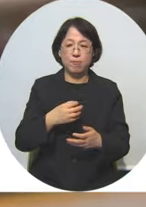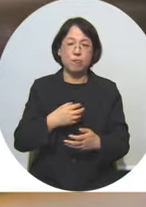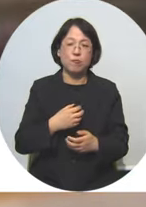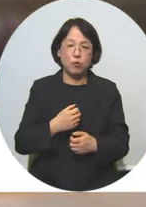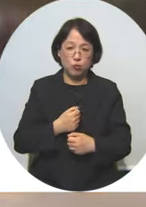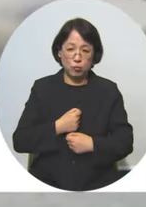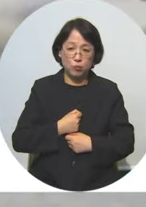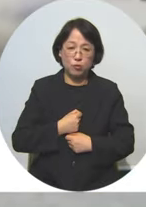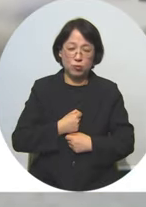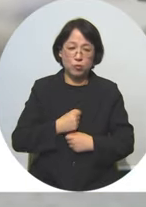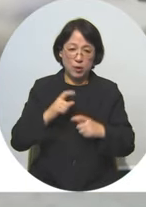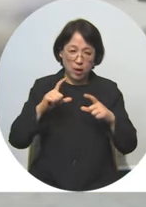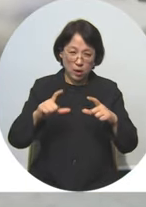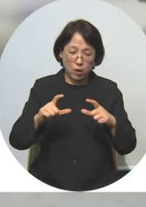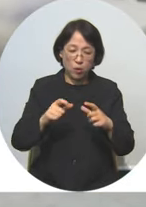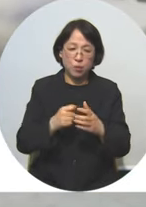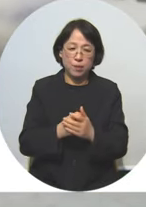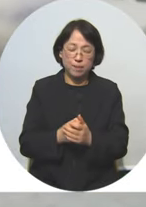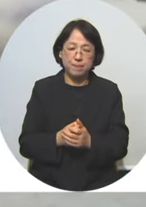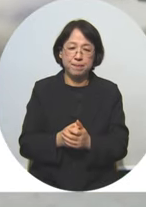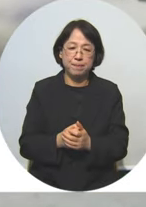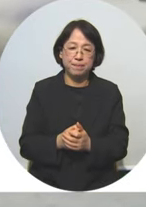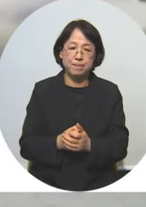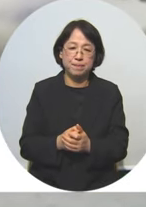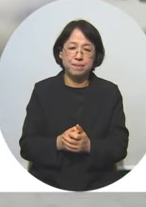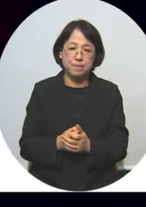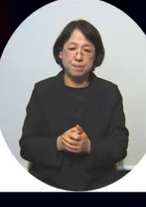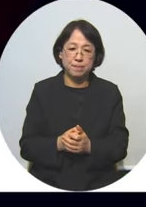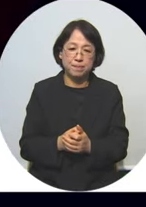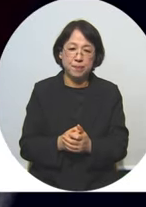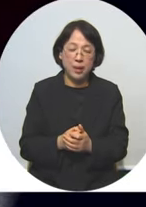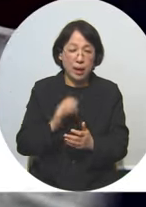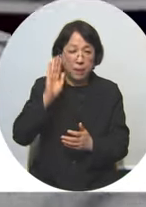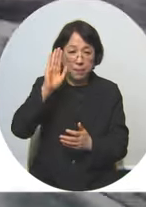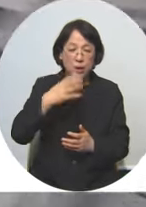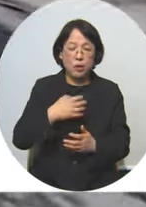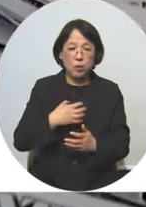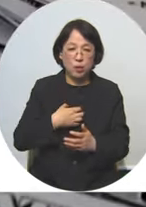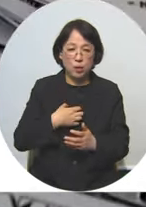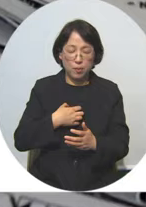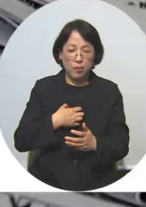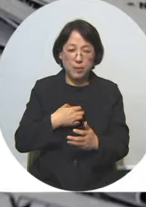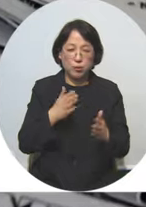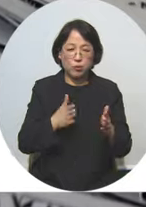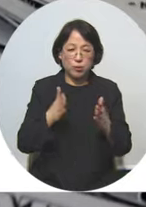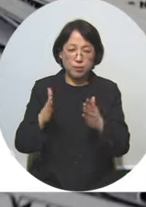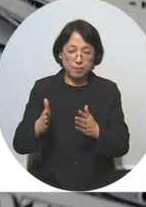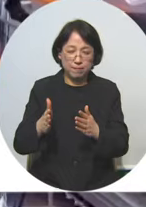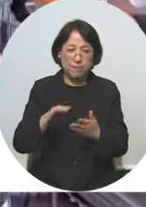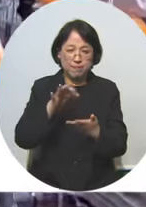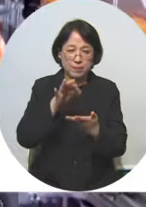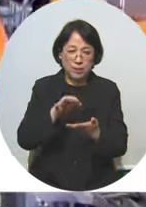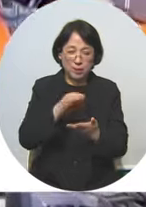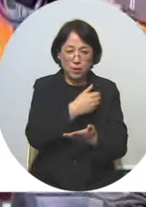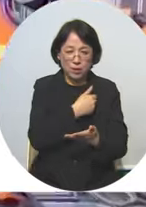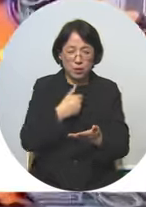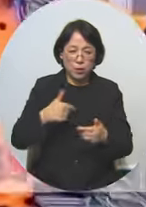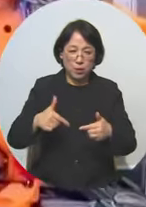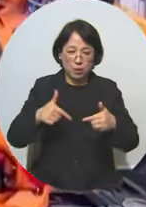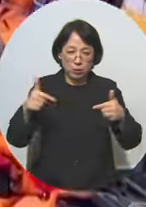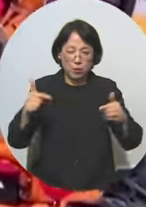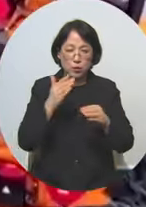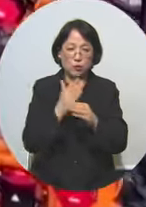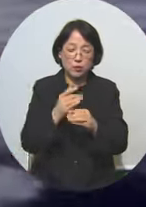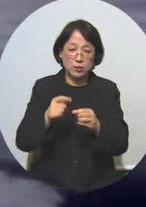시점에 통화정책 완화를 조언했습니다. 그러면서 미래 위험에 대비해 재정 여력을 확충하고 중장기